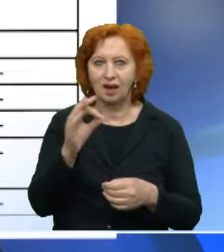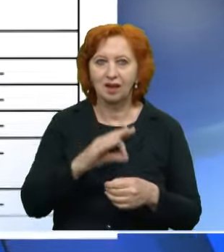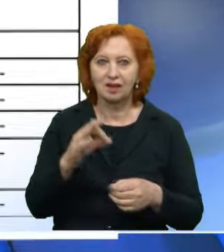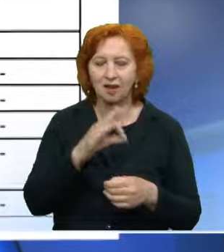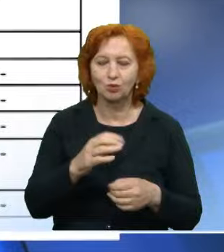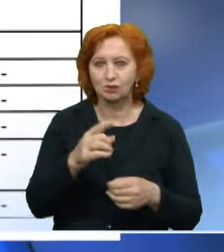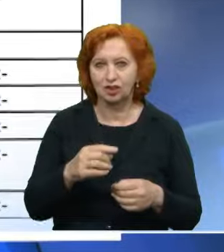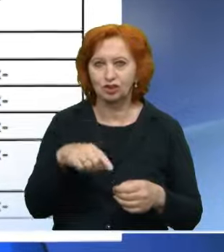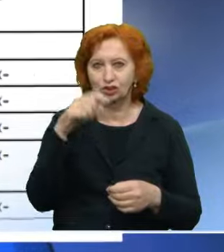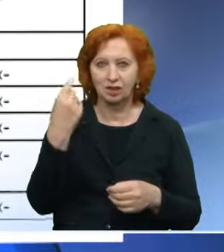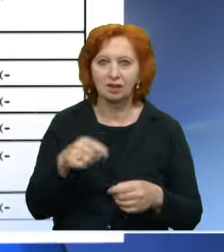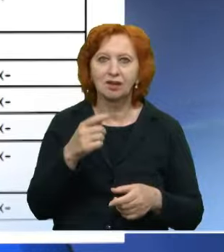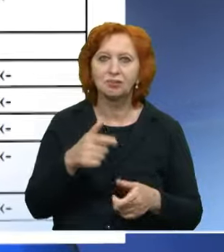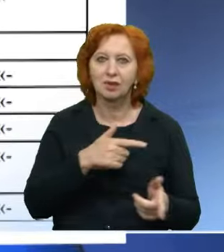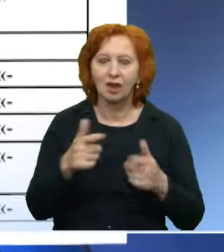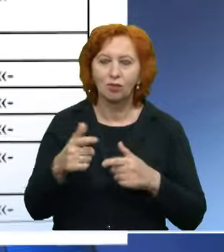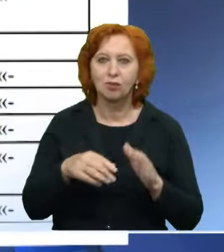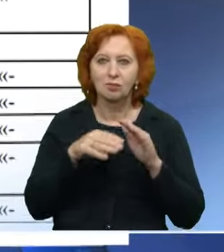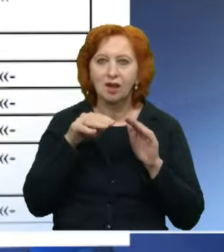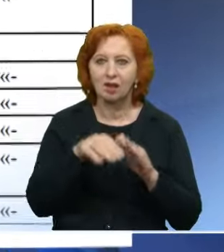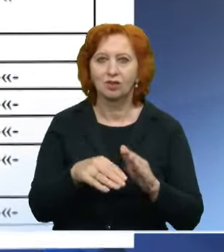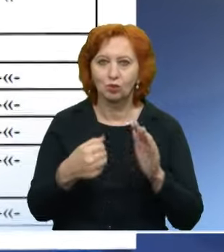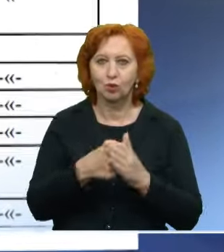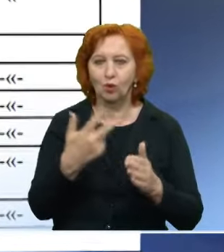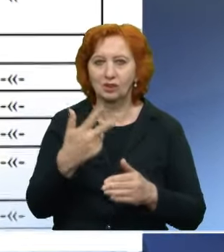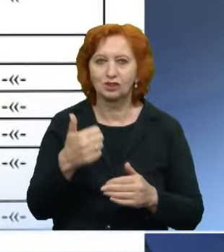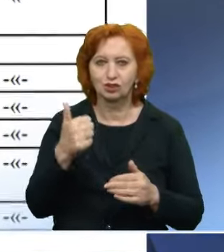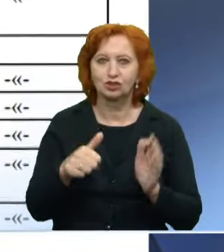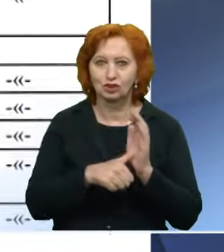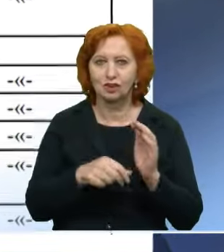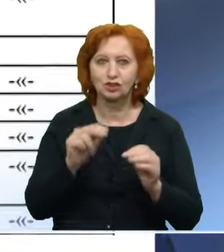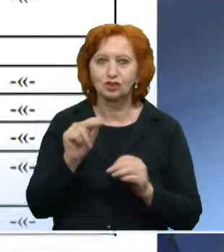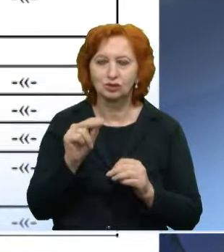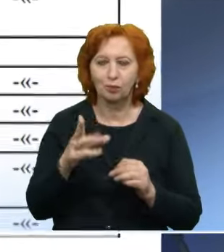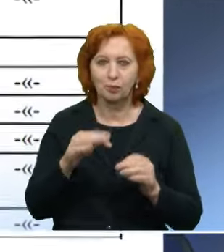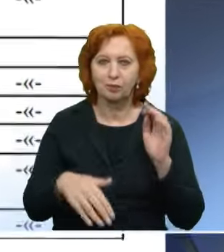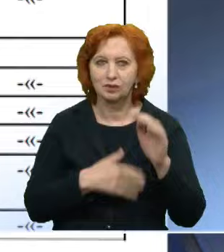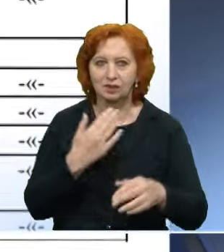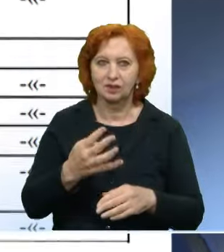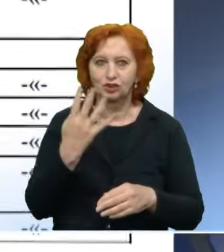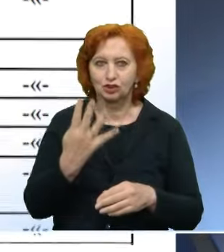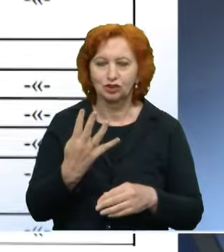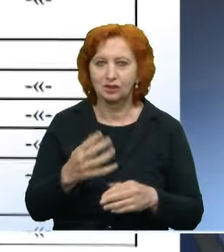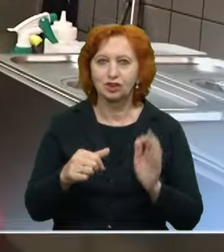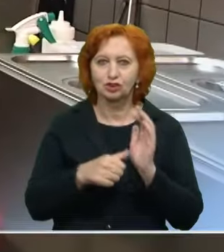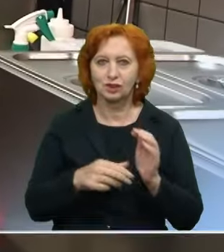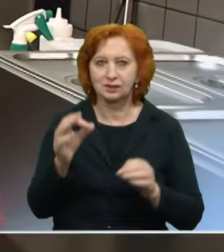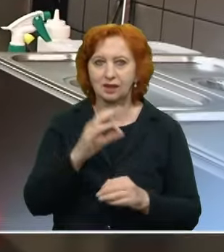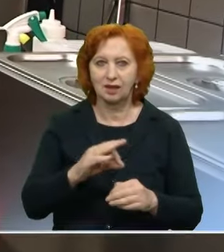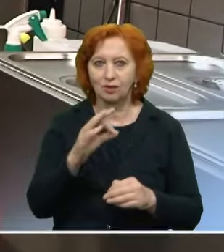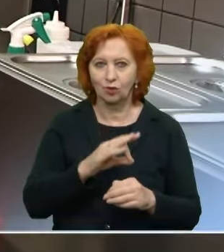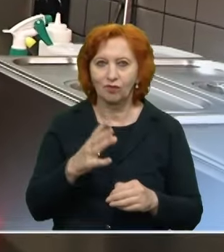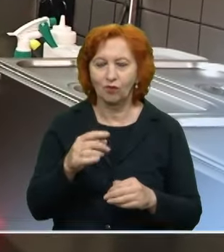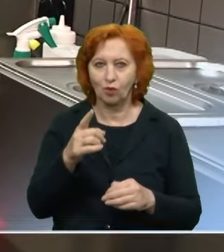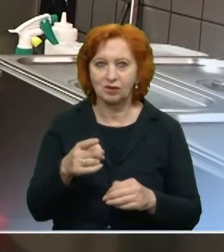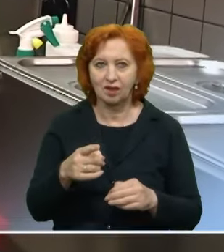нормам Санпина готовое мясо может храниться до 36 часов, и это при температуре 4-6 градусов. А вот